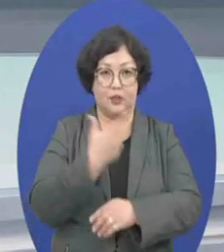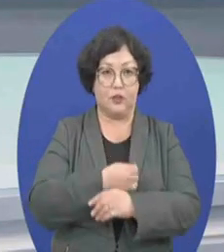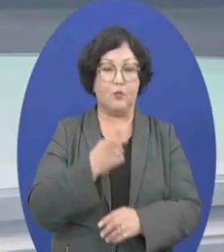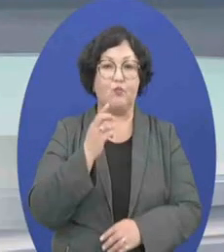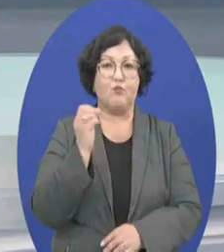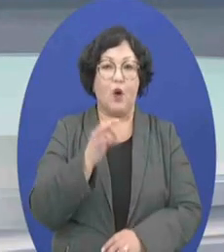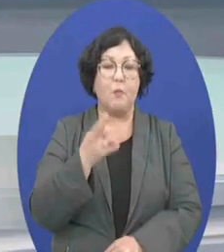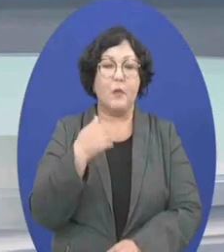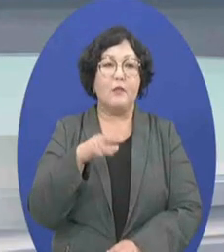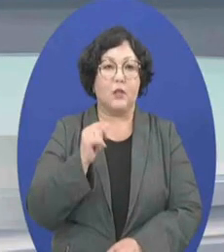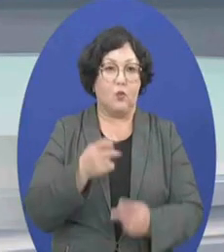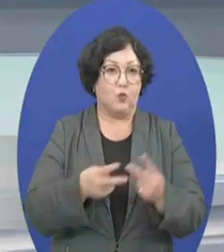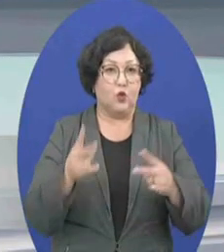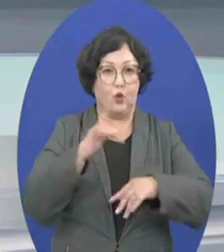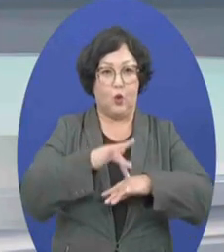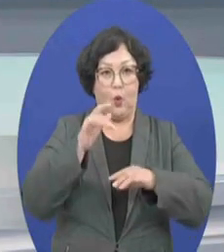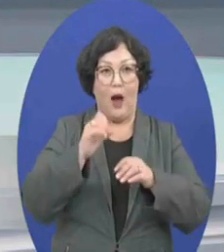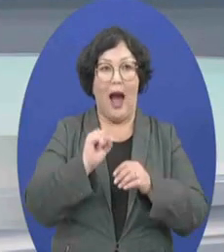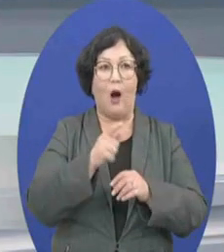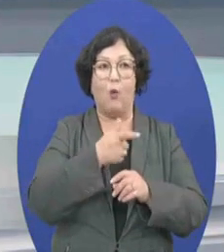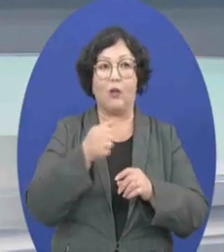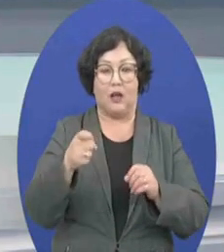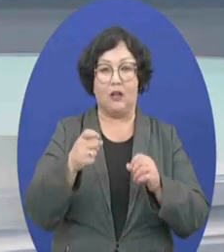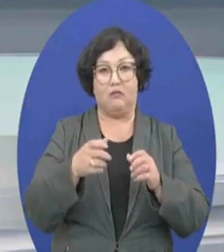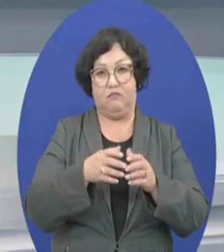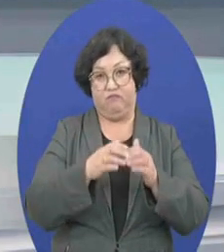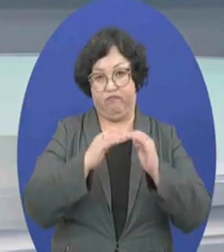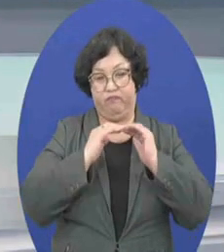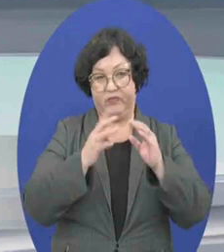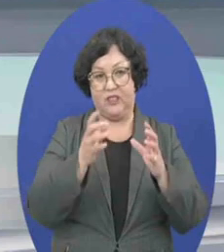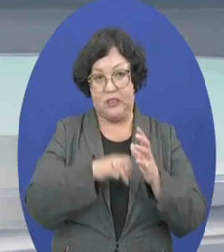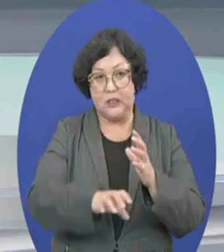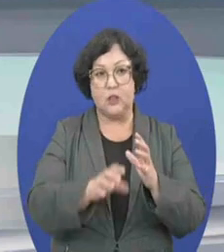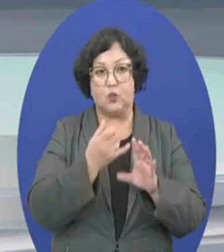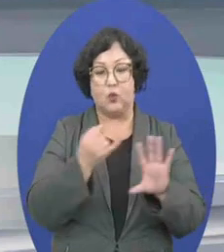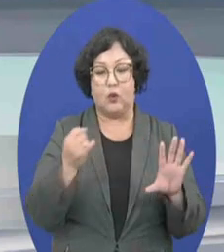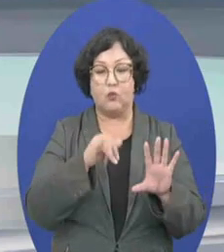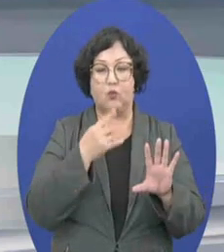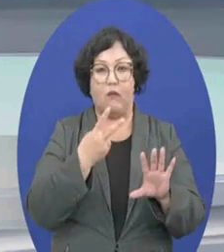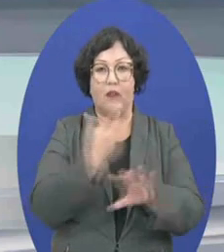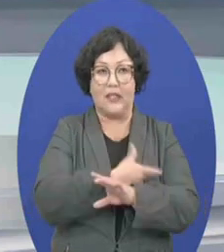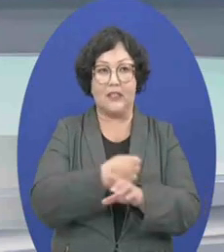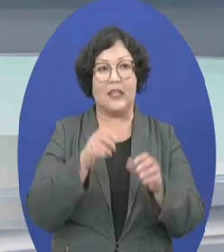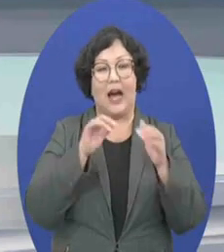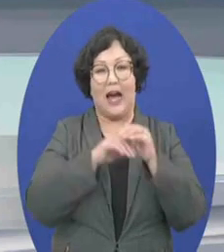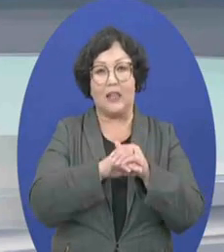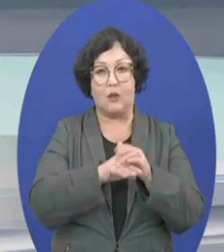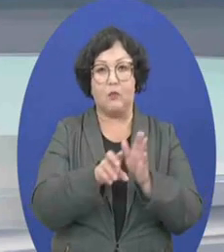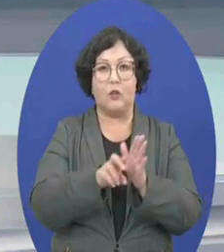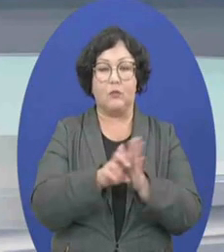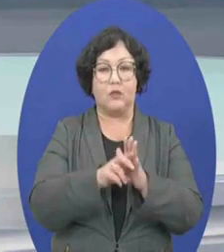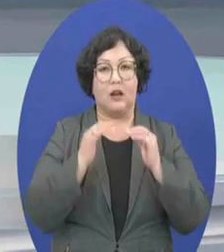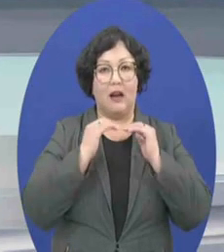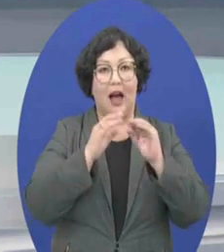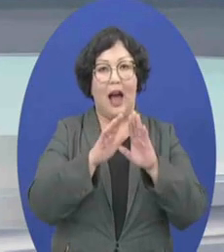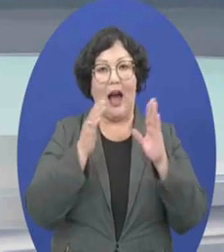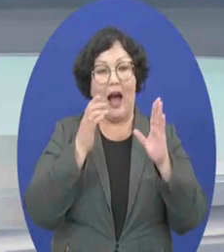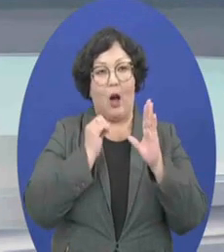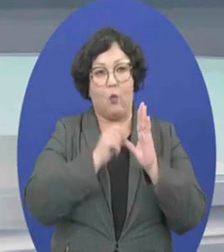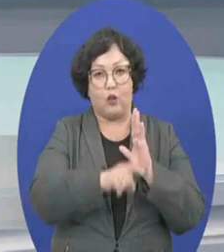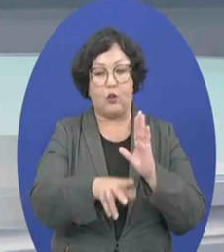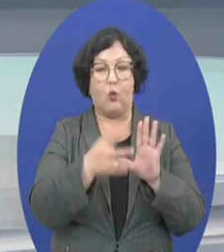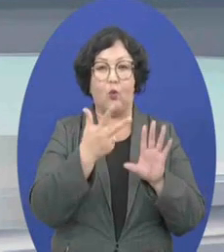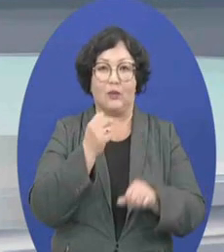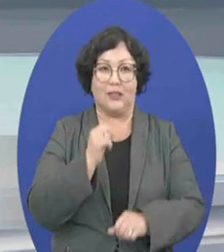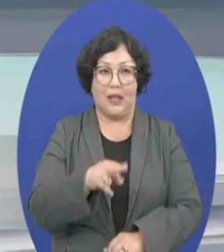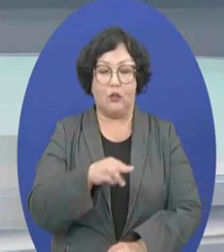вакцин био бэлт мэдийн үндэсний төв агуулгатай боллоо. Өмнө нь зөвхөн 600 мянган тон вакциныг нөөцлөх агуулгатай байсан бол одоо 3 сая тон вакциныг